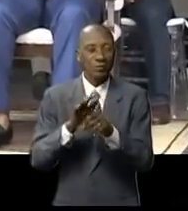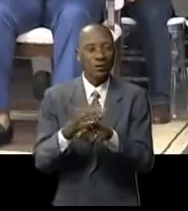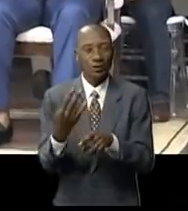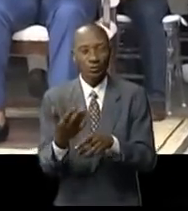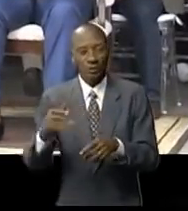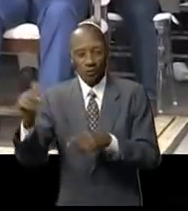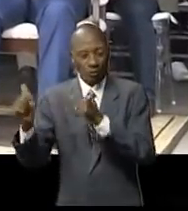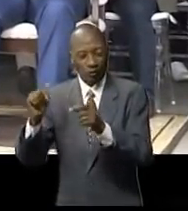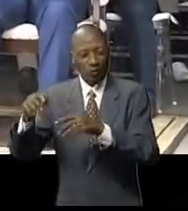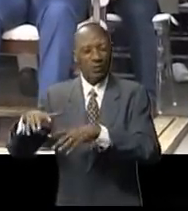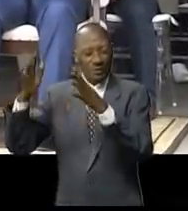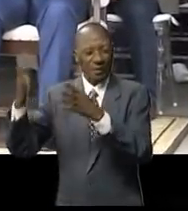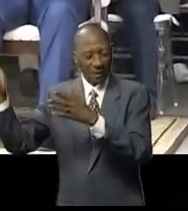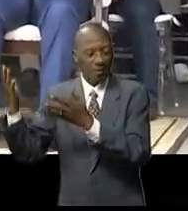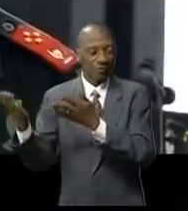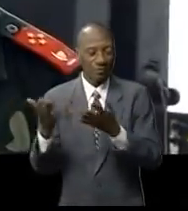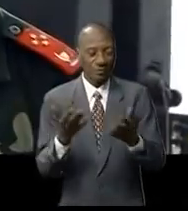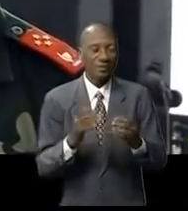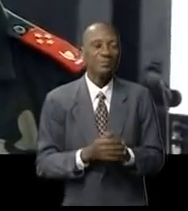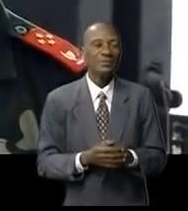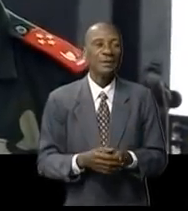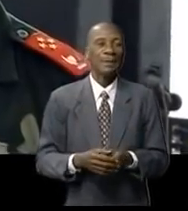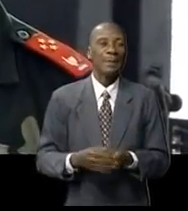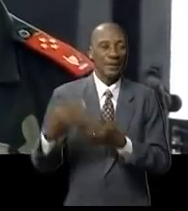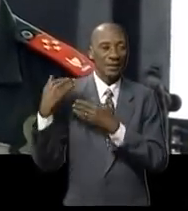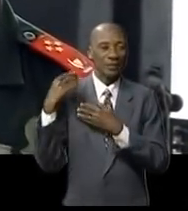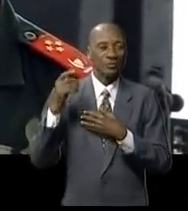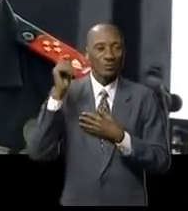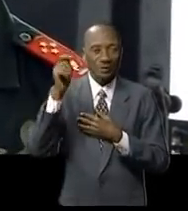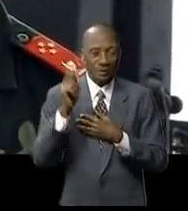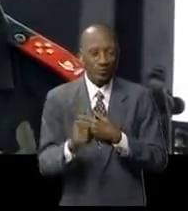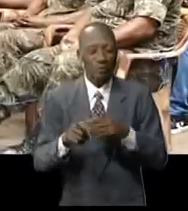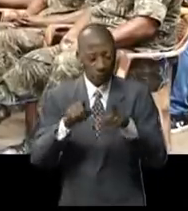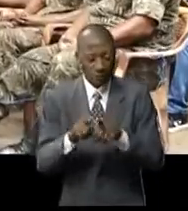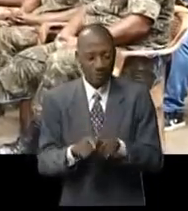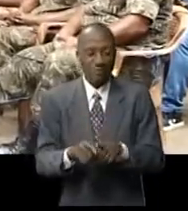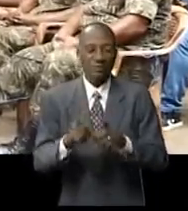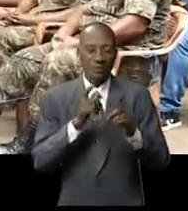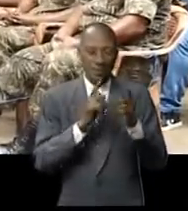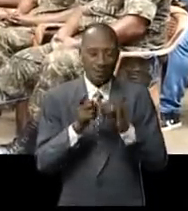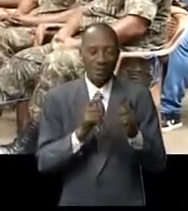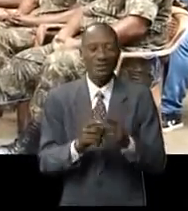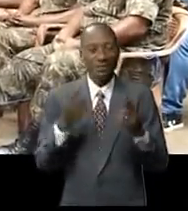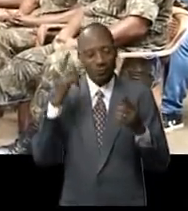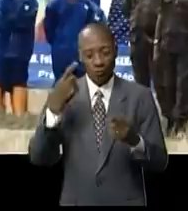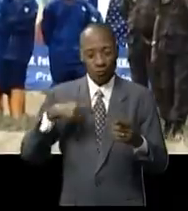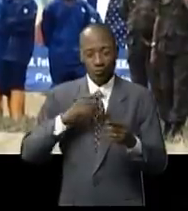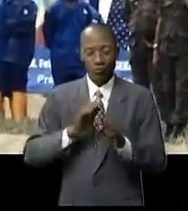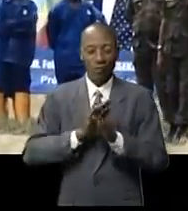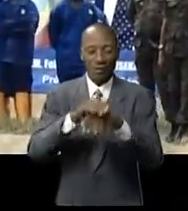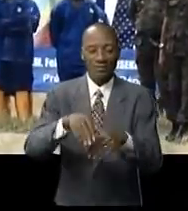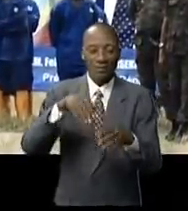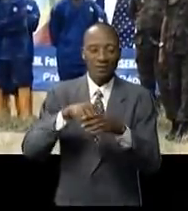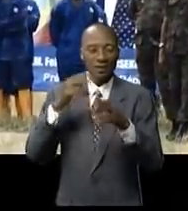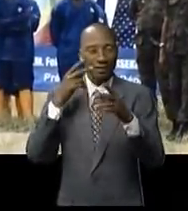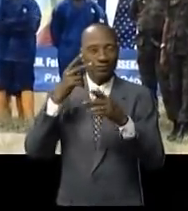Prenant enfin la parole, le chef d'état-major, tout en s'estimant heureux de la concrétisation de la vision du chef de l'État, a par ailleurs félicité la